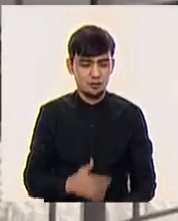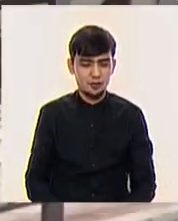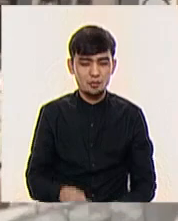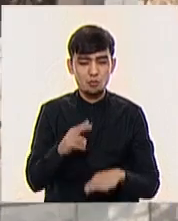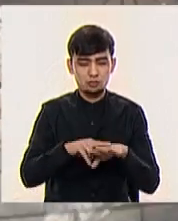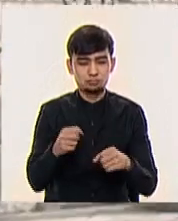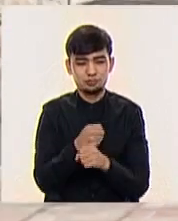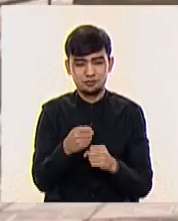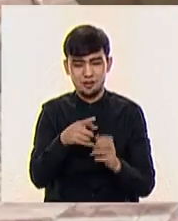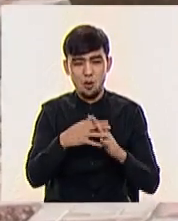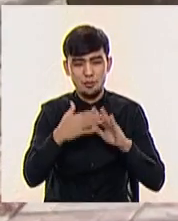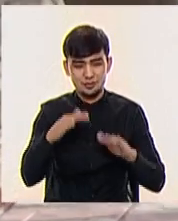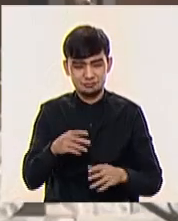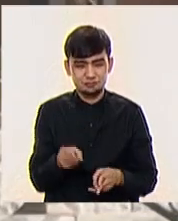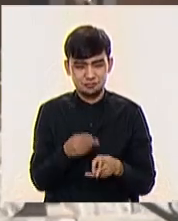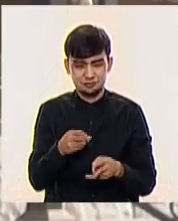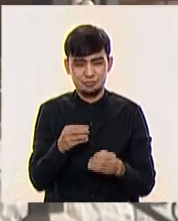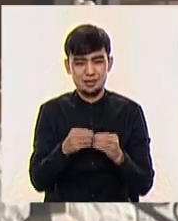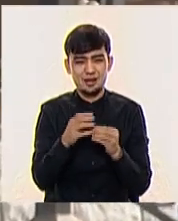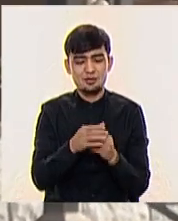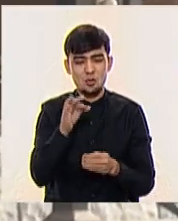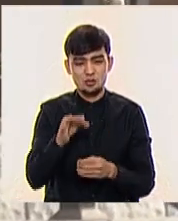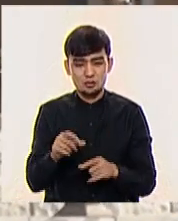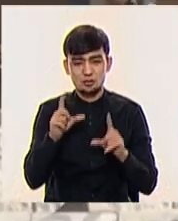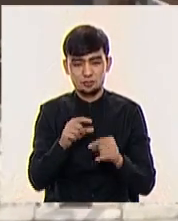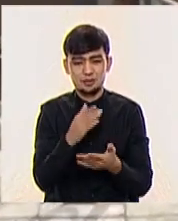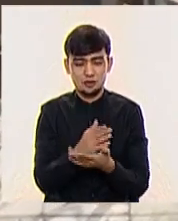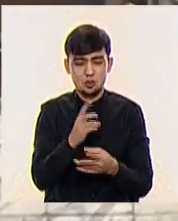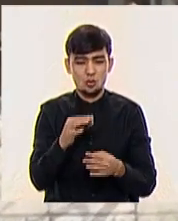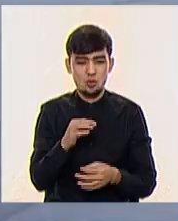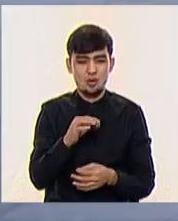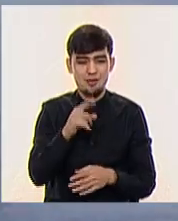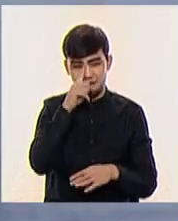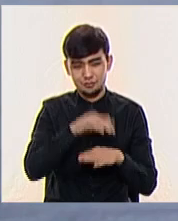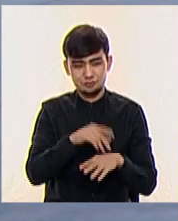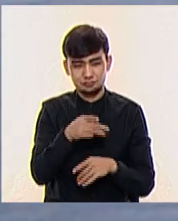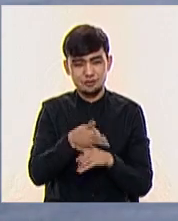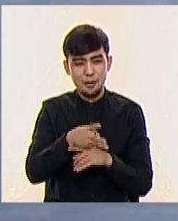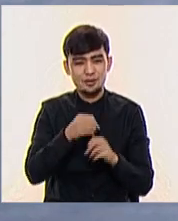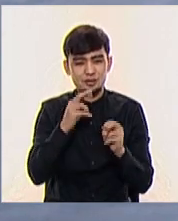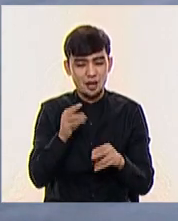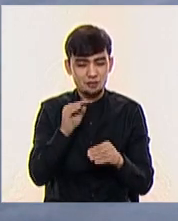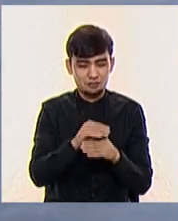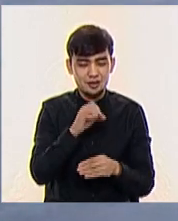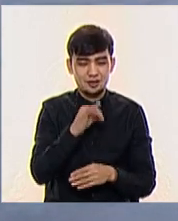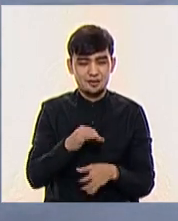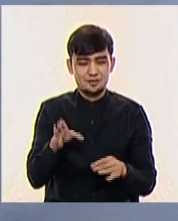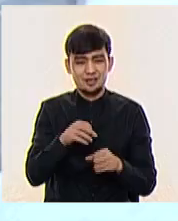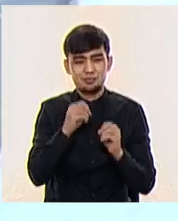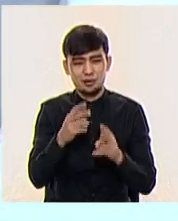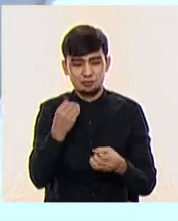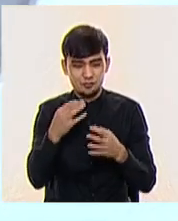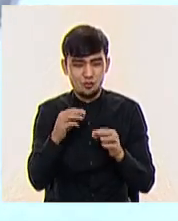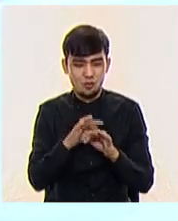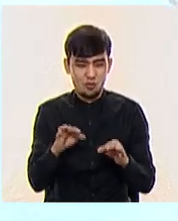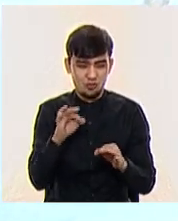жаппай төбелес болған ауылдарда қылмыс деңгейі 15%-ға төмендеді деп отыр. Ал әкімдік өкілдері бейнебақылау камераларымен қосымша белгілерді орнату биыл